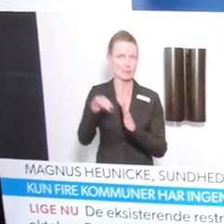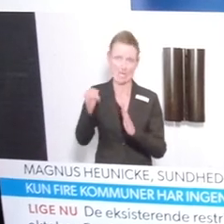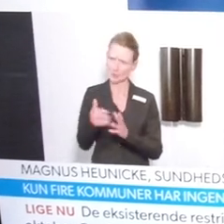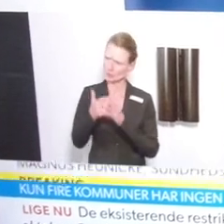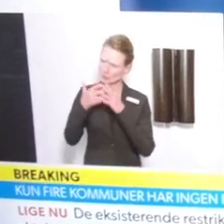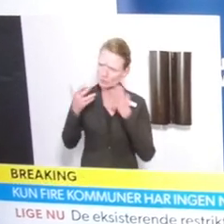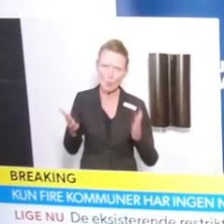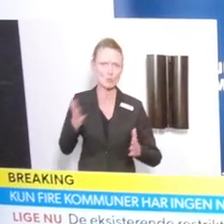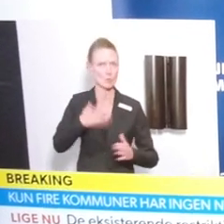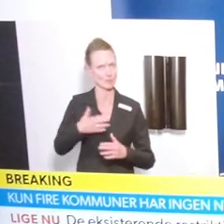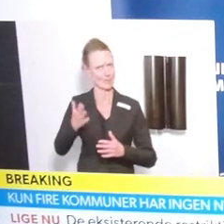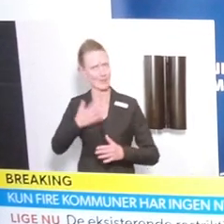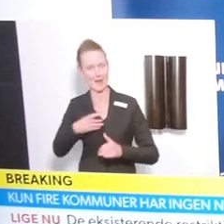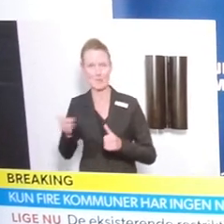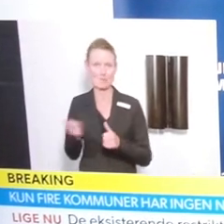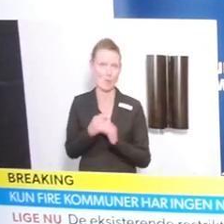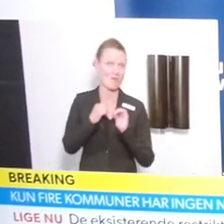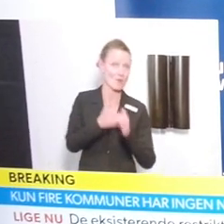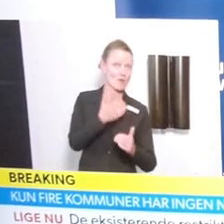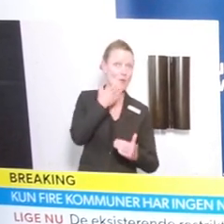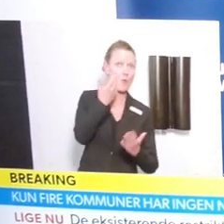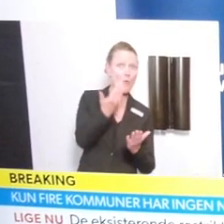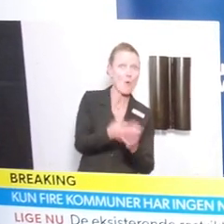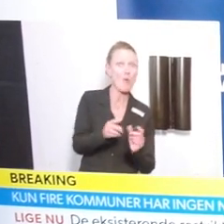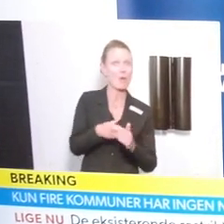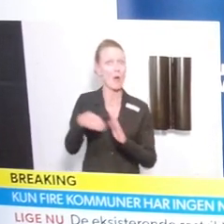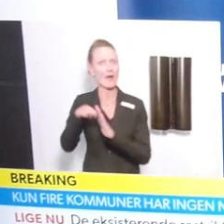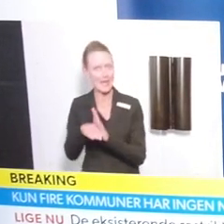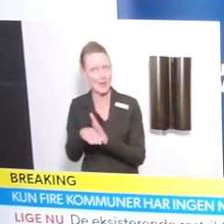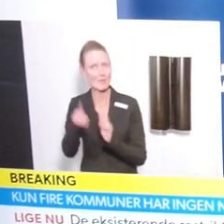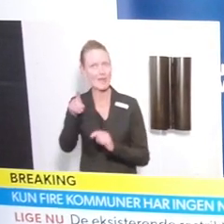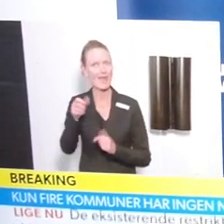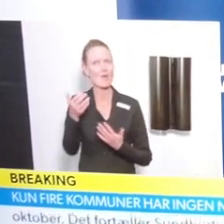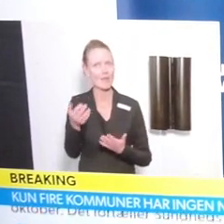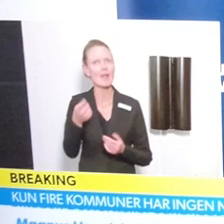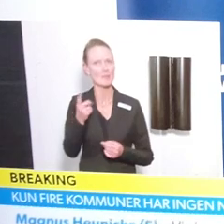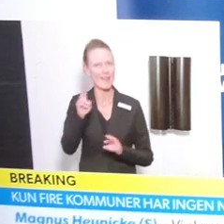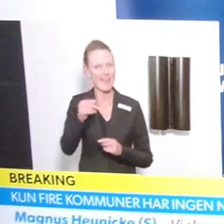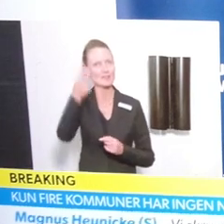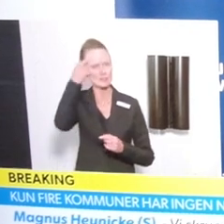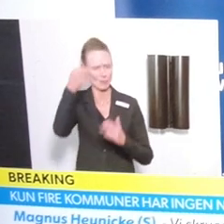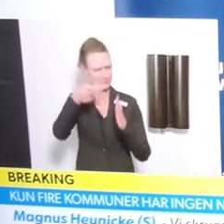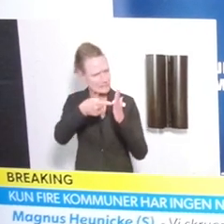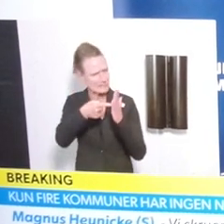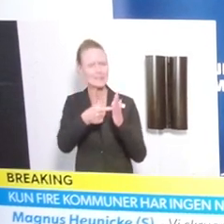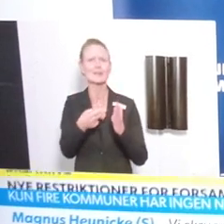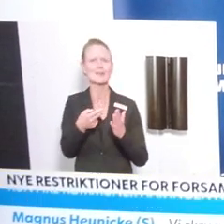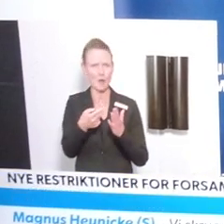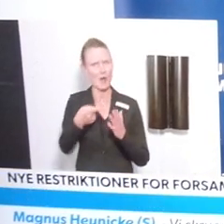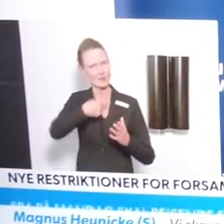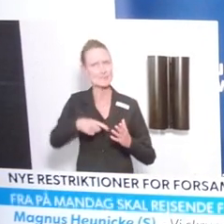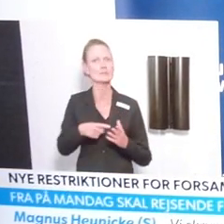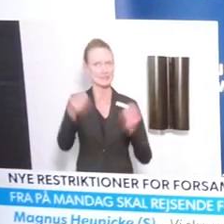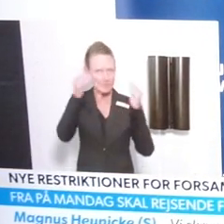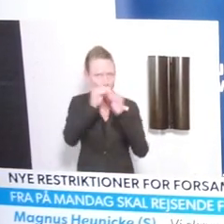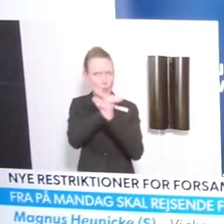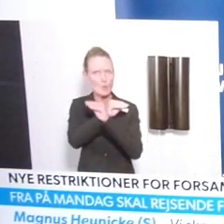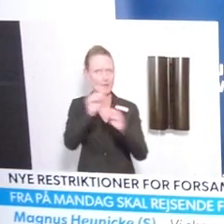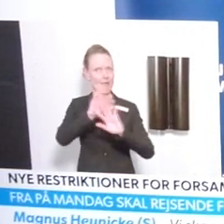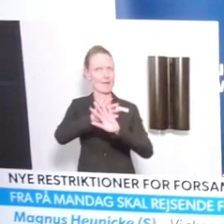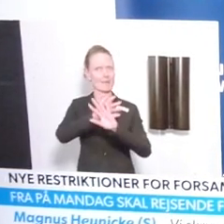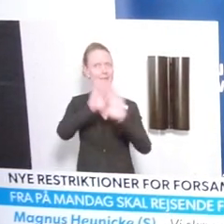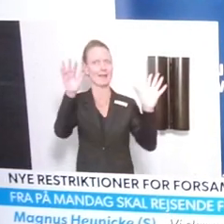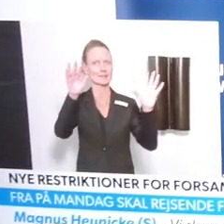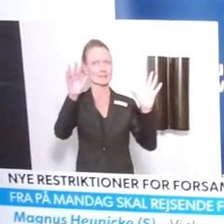gode råd og også regler. Men det kræver selvfølgelig, at man kan følge med i dem, og at man også får kommunikeret det på en måde, så man kan forstå